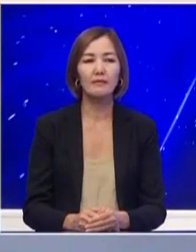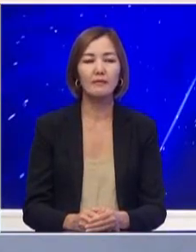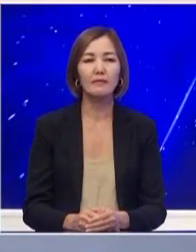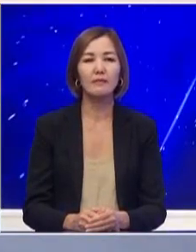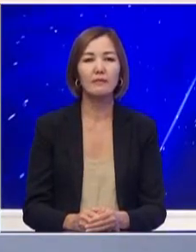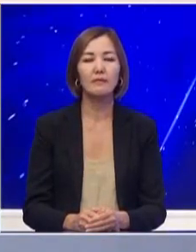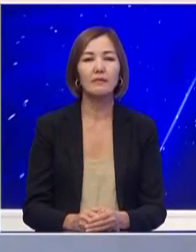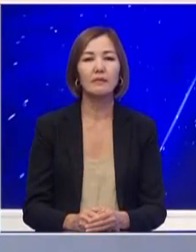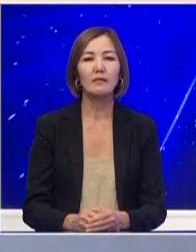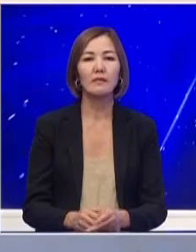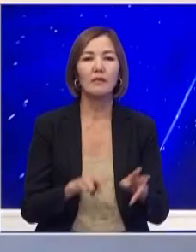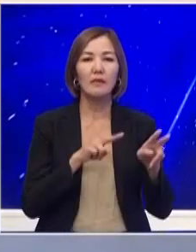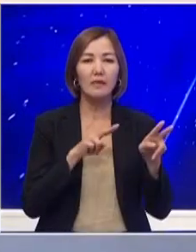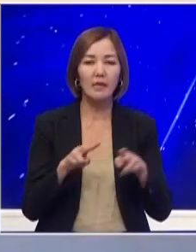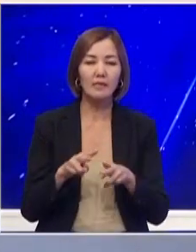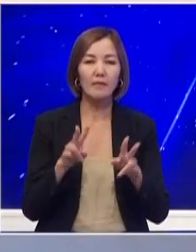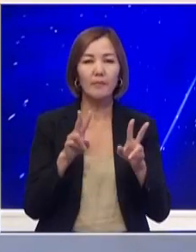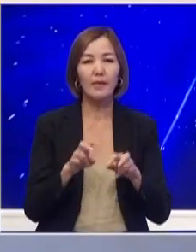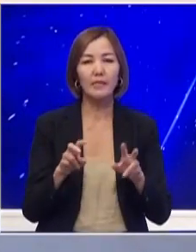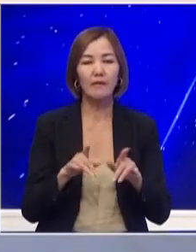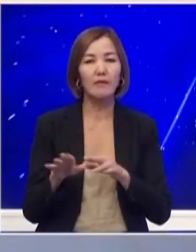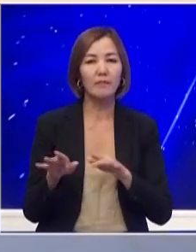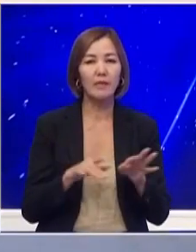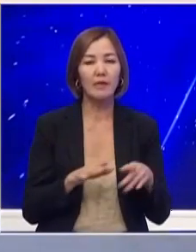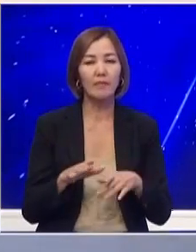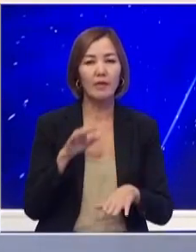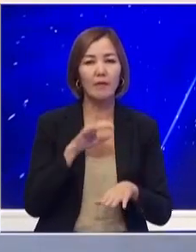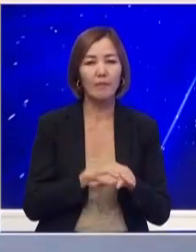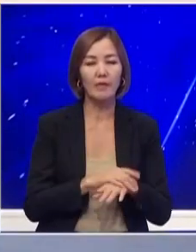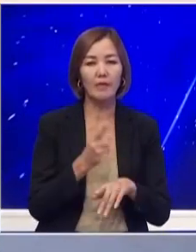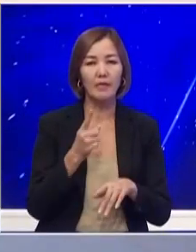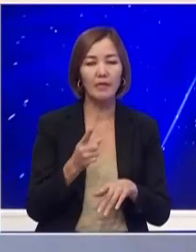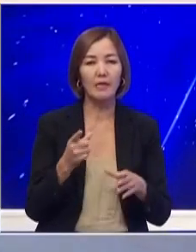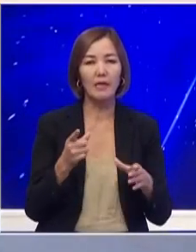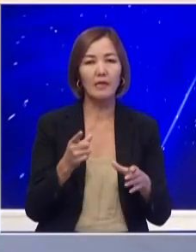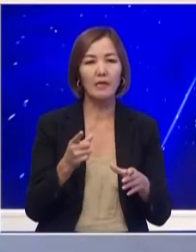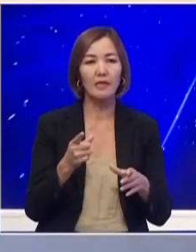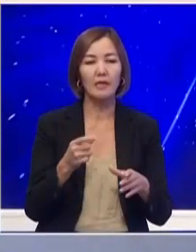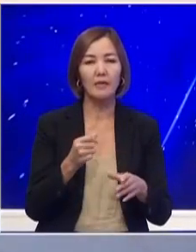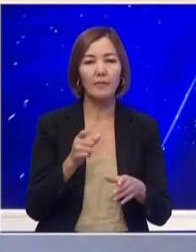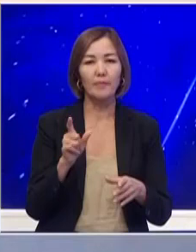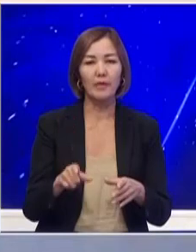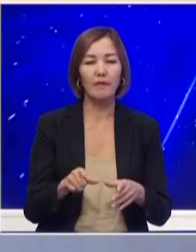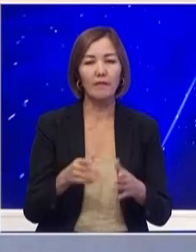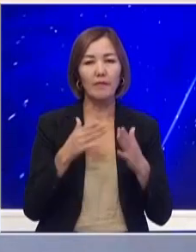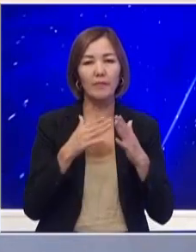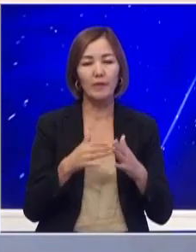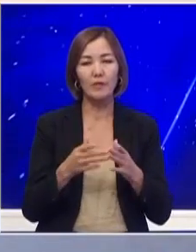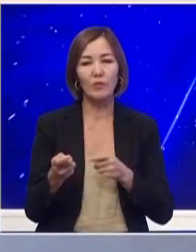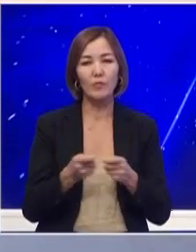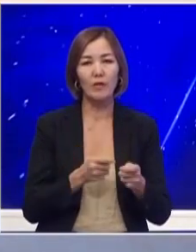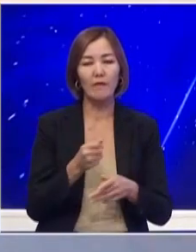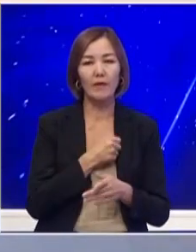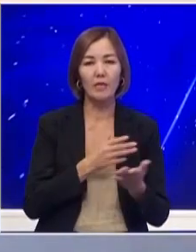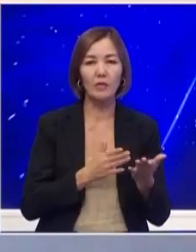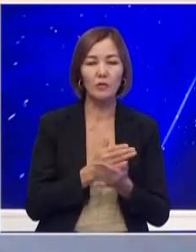В ходе разведывательно-поисковых мероприятий обнаружена одна из баз боевиков. На пункт управления